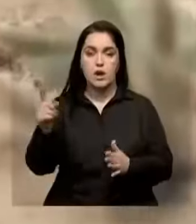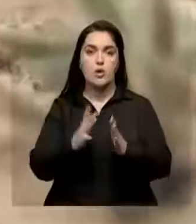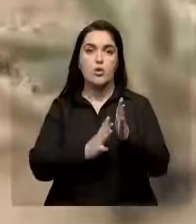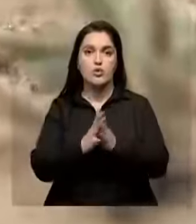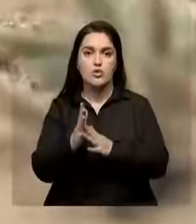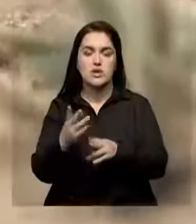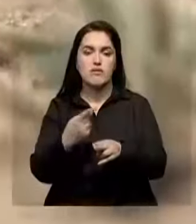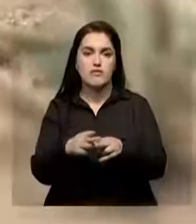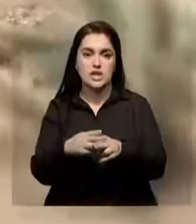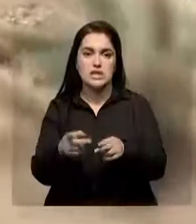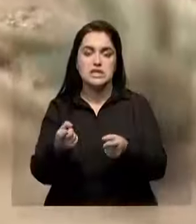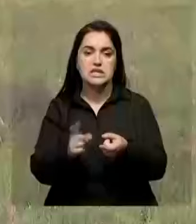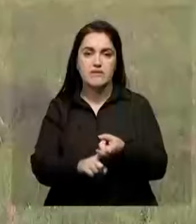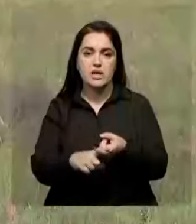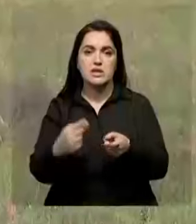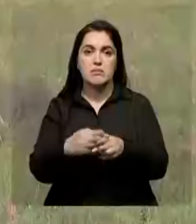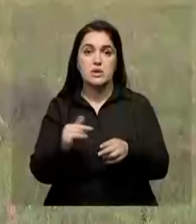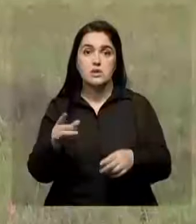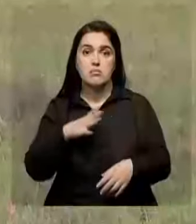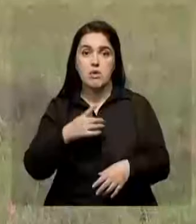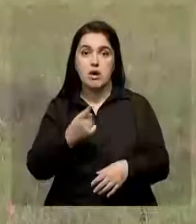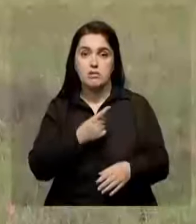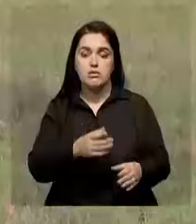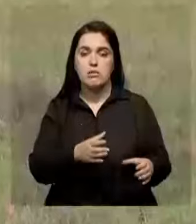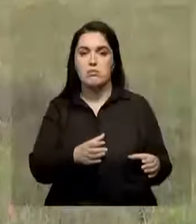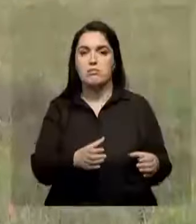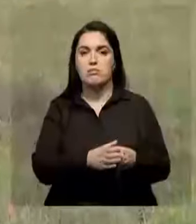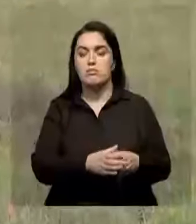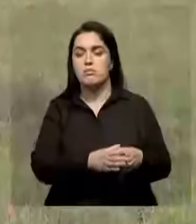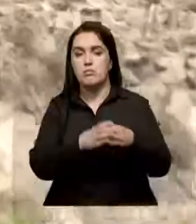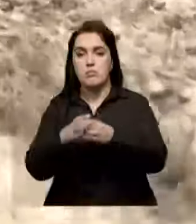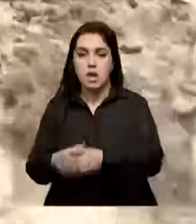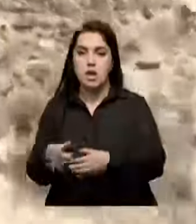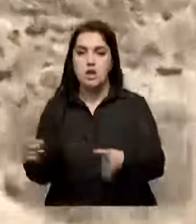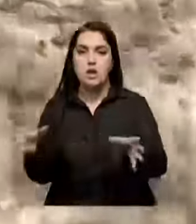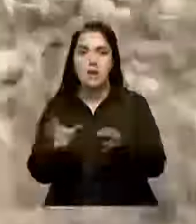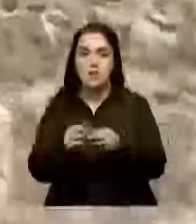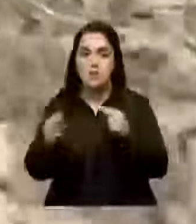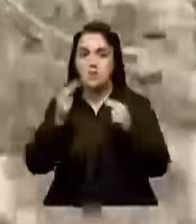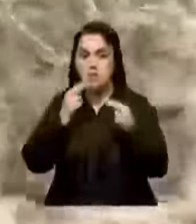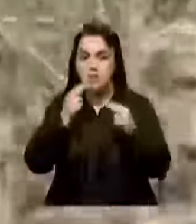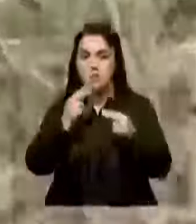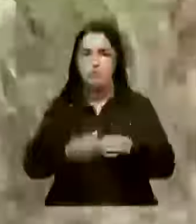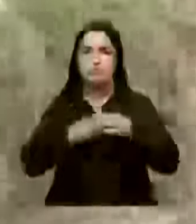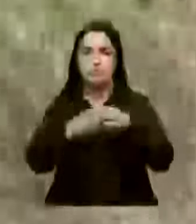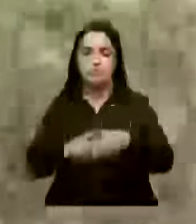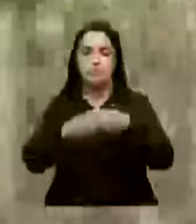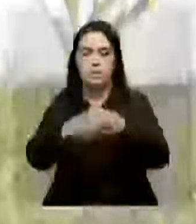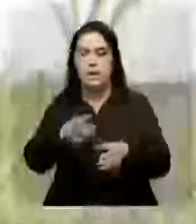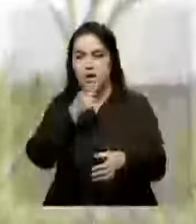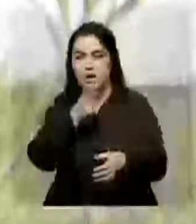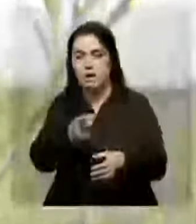вредителей специалисты связывают с их переходом из одиночной в стадную форму. Так саранча совместно питается и передвигается на большие